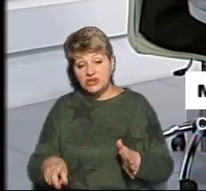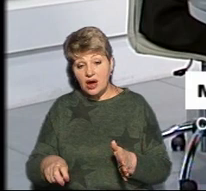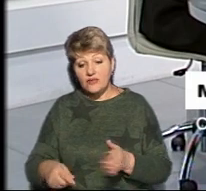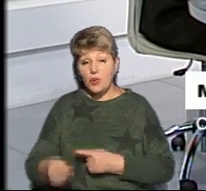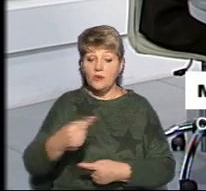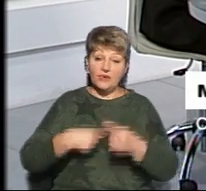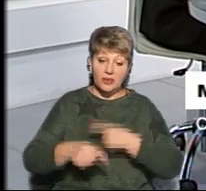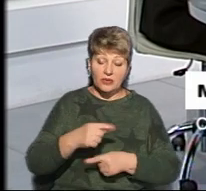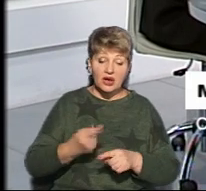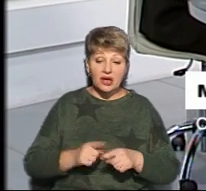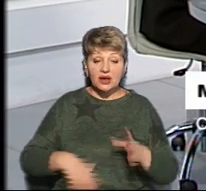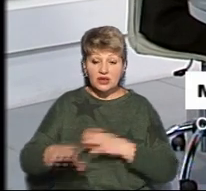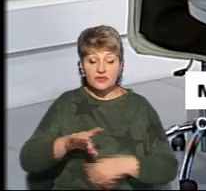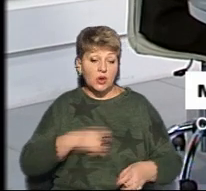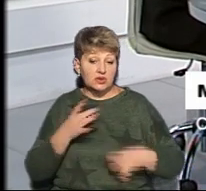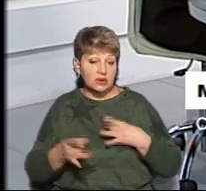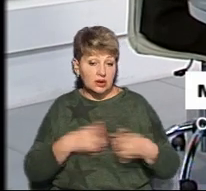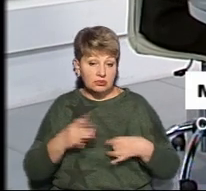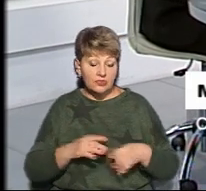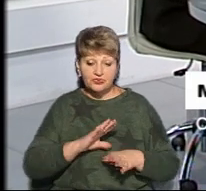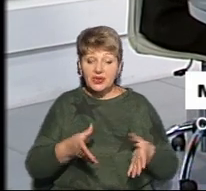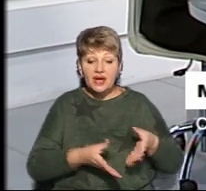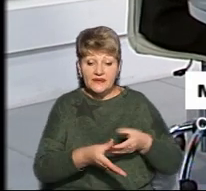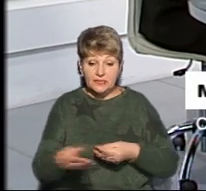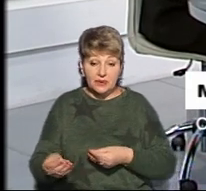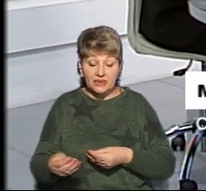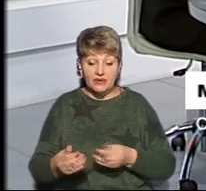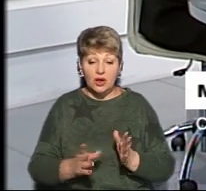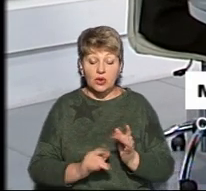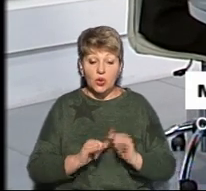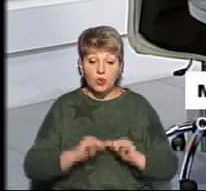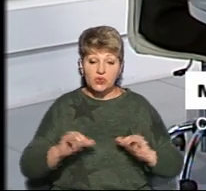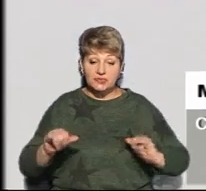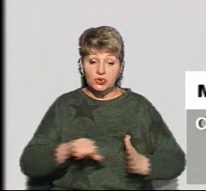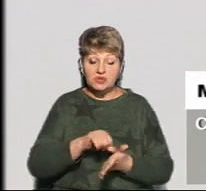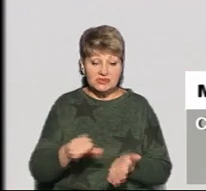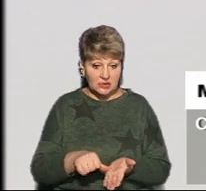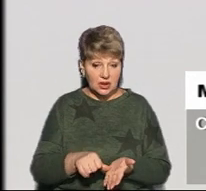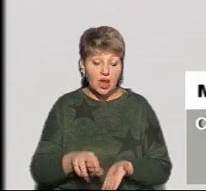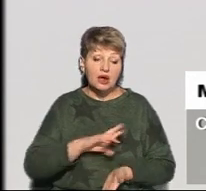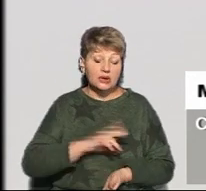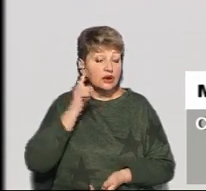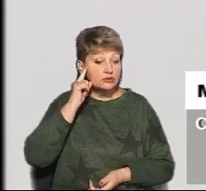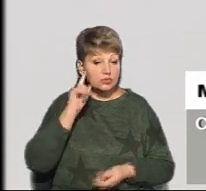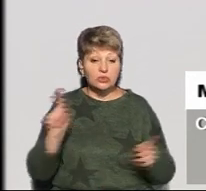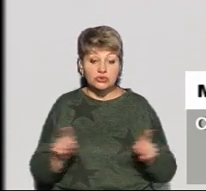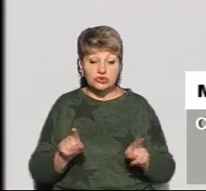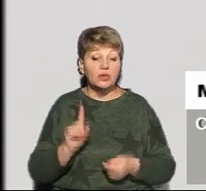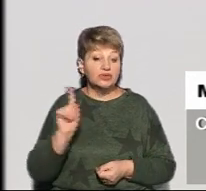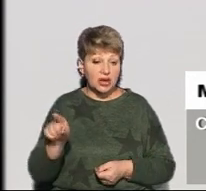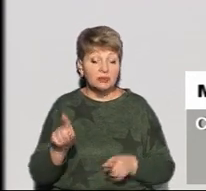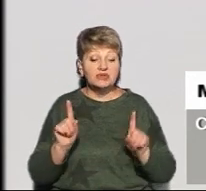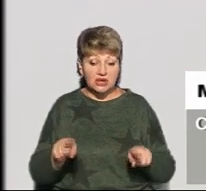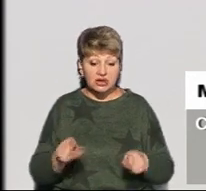це вся лихоманка аж ніяк не сприяла динамічному розвитку Сміли. Я думаю, що там теж